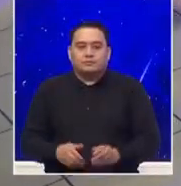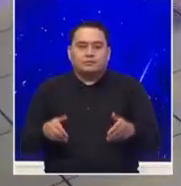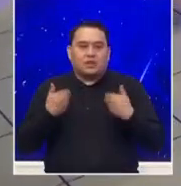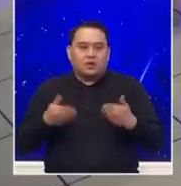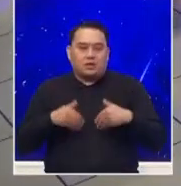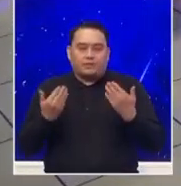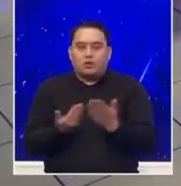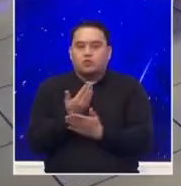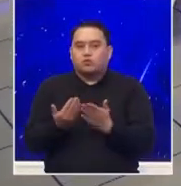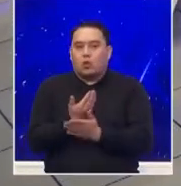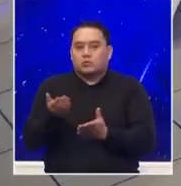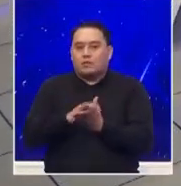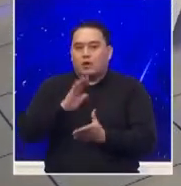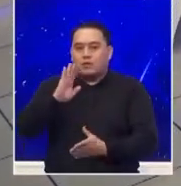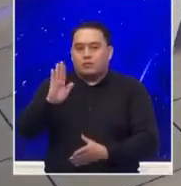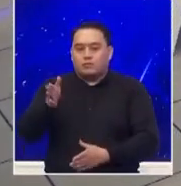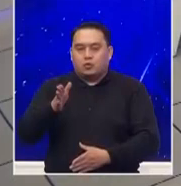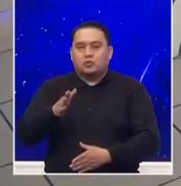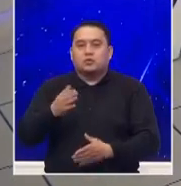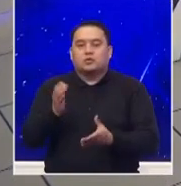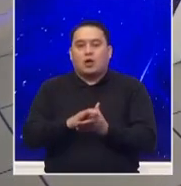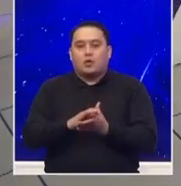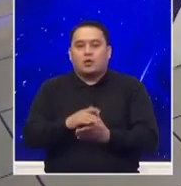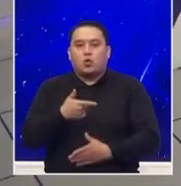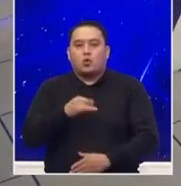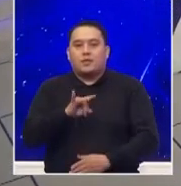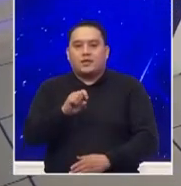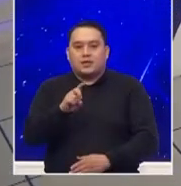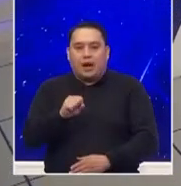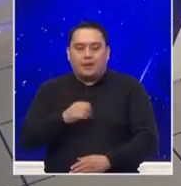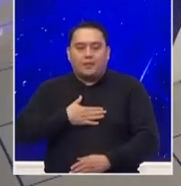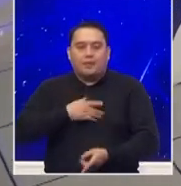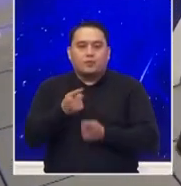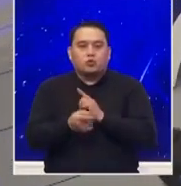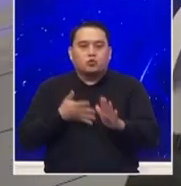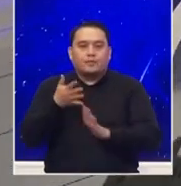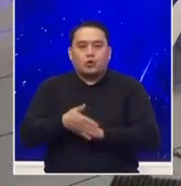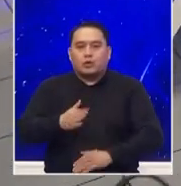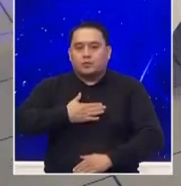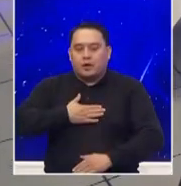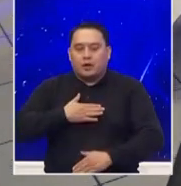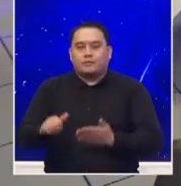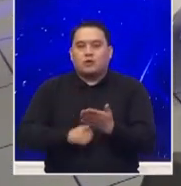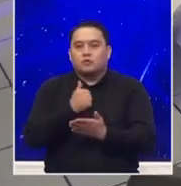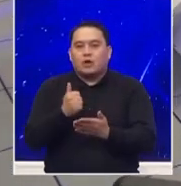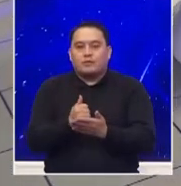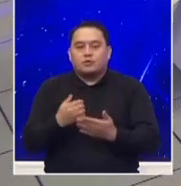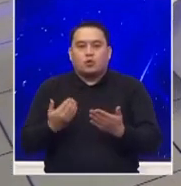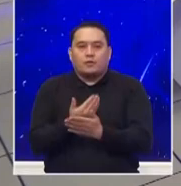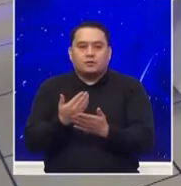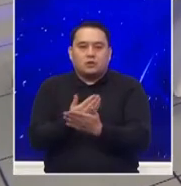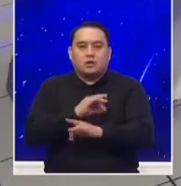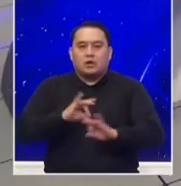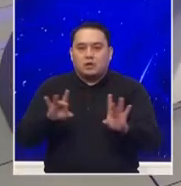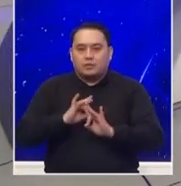Здравствуйте! В эфире телеканала ЖТСУ выпуск вечерних новостей. В студии Гульмира Тимиргалиева. Сурдоперевод обеспечивает Марат Джумабеков. И в начале